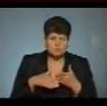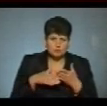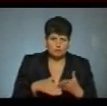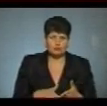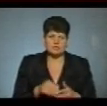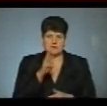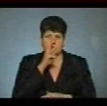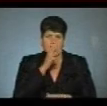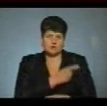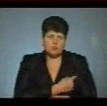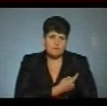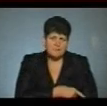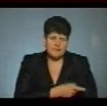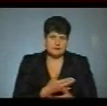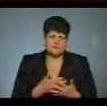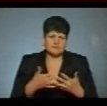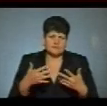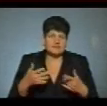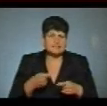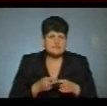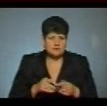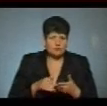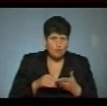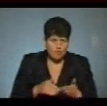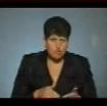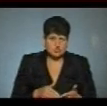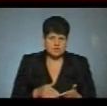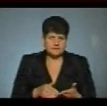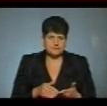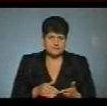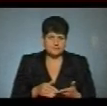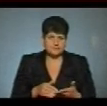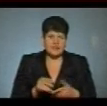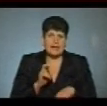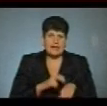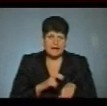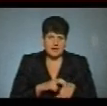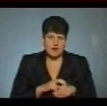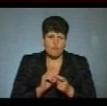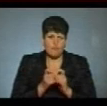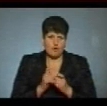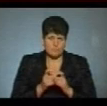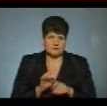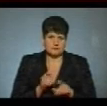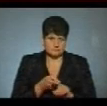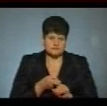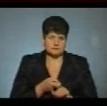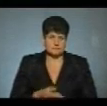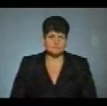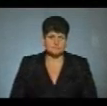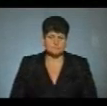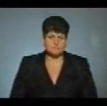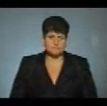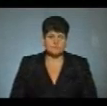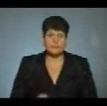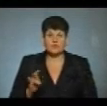плату медикам, чи це не пригальмує, чи навпаки допоможе зараз лікарям у боротьбі з коронавірусом?